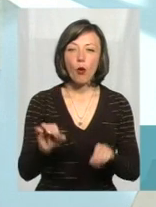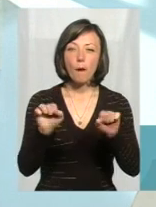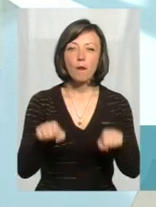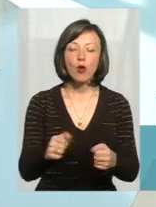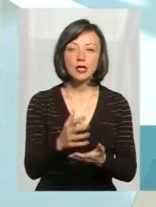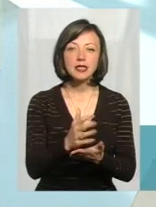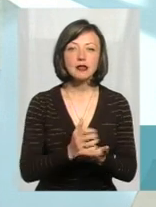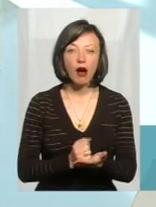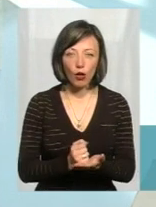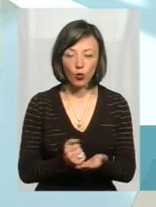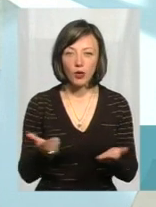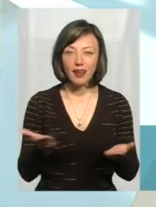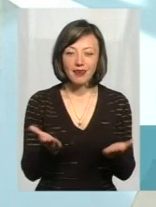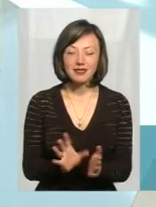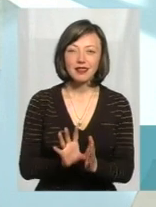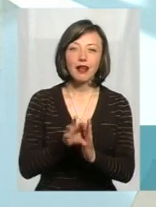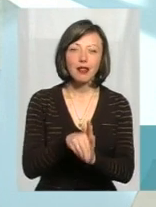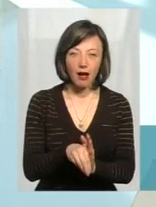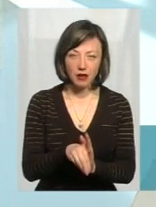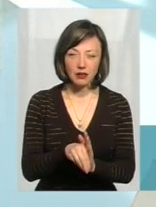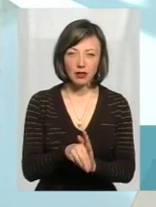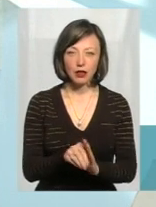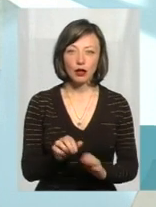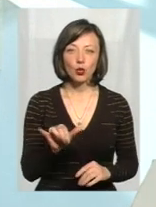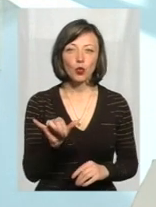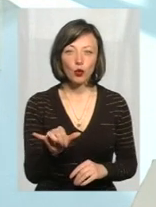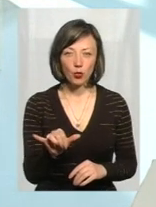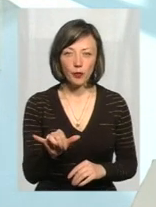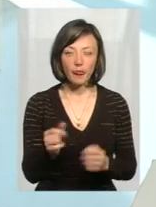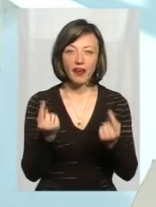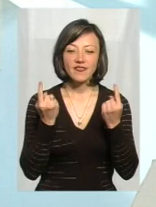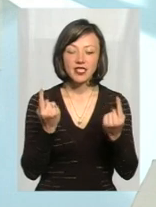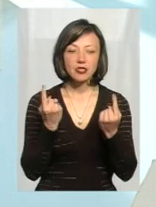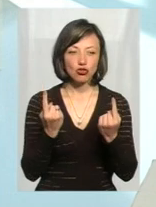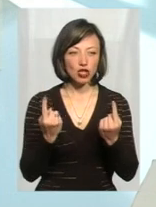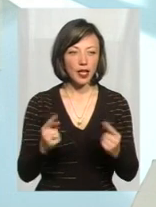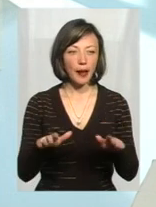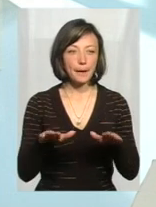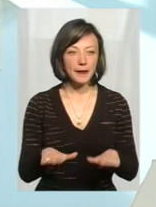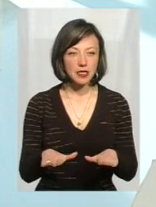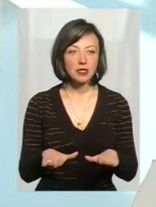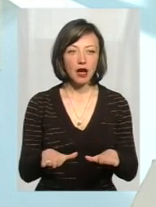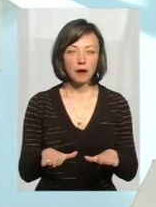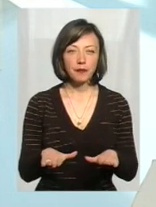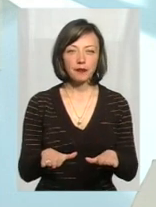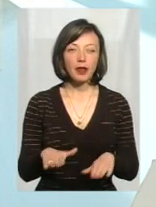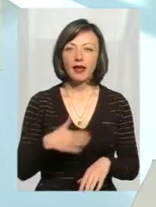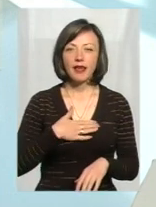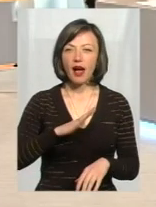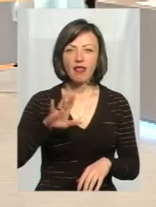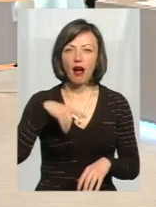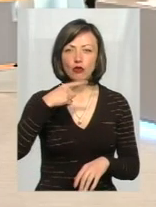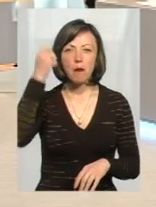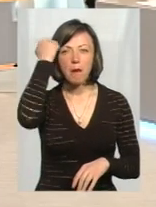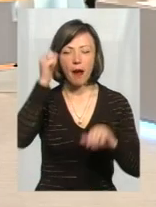потенціалу, який закладений у визначних місцях, я свідомо не кажу пам'ятки, тому що